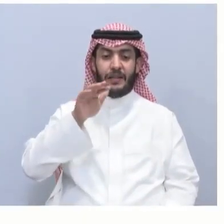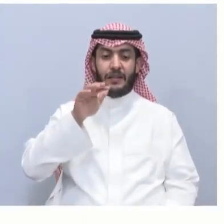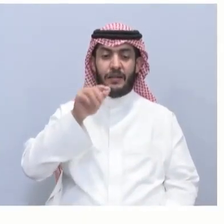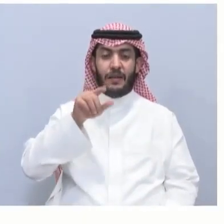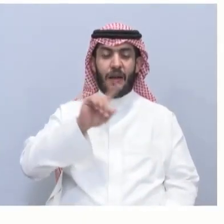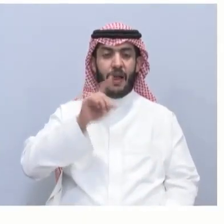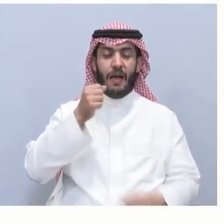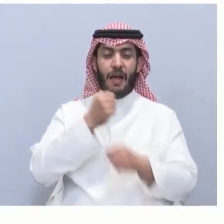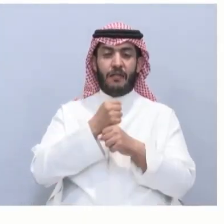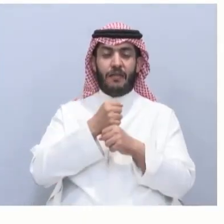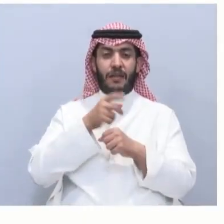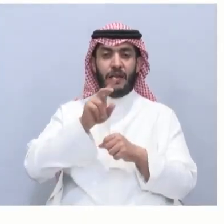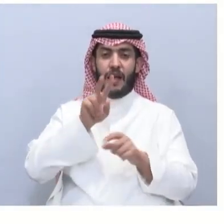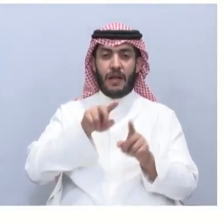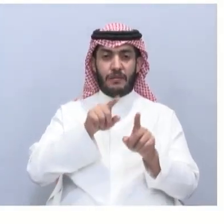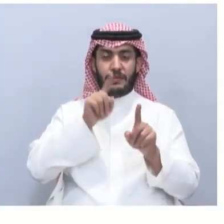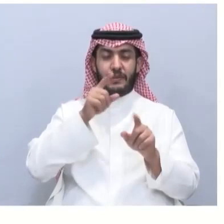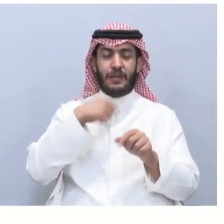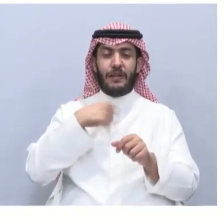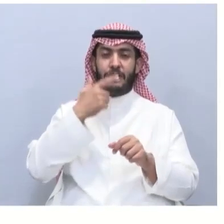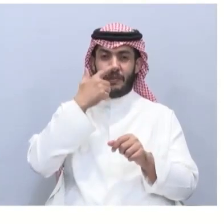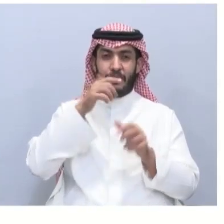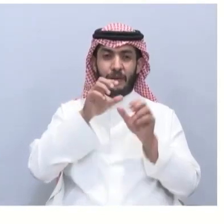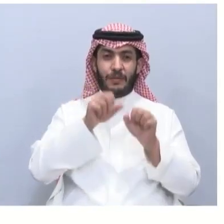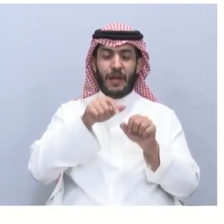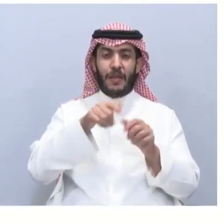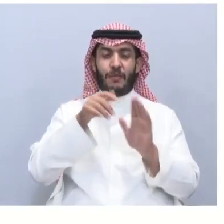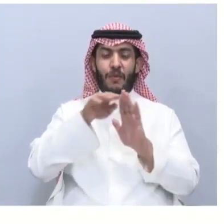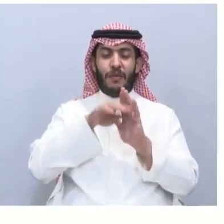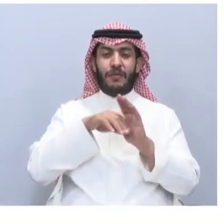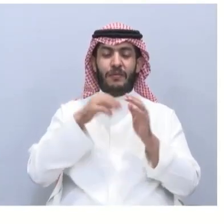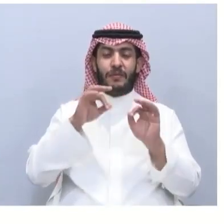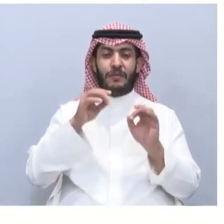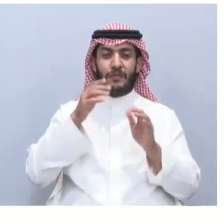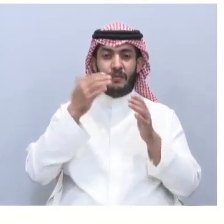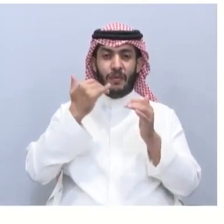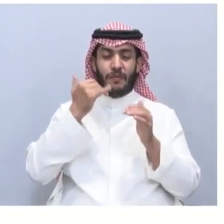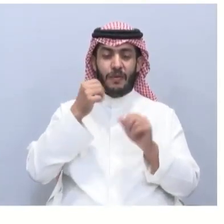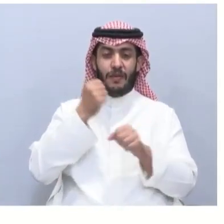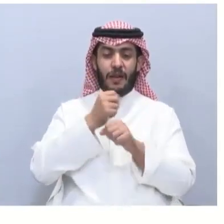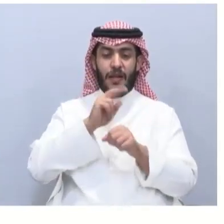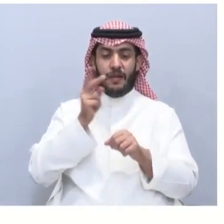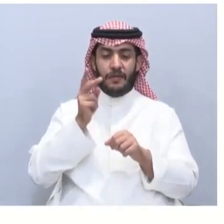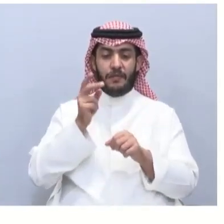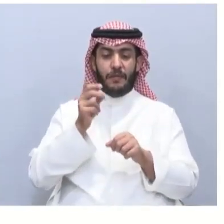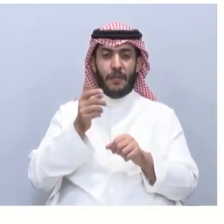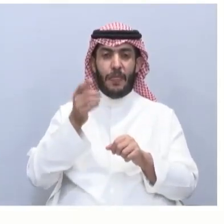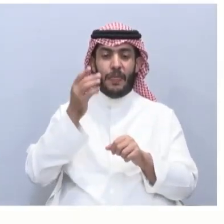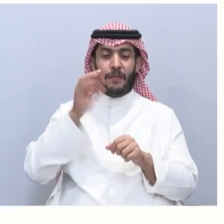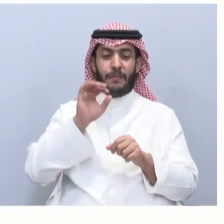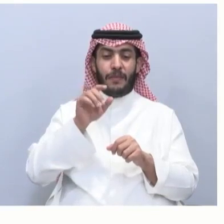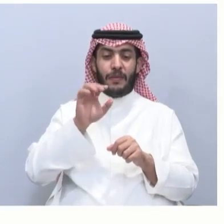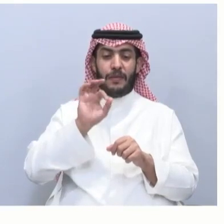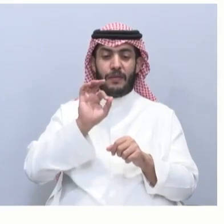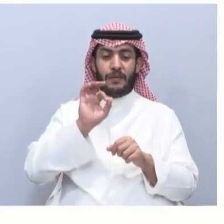يعني لا افعل غير ذلك يعني ساتمسك بهذه الامور واركز عليه ولا افعل غيرها من